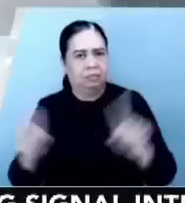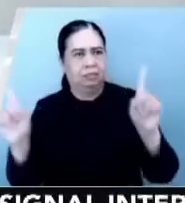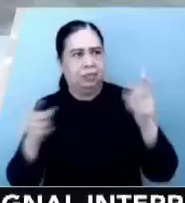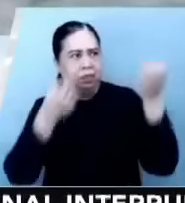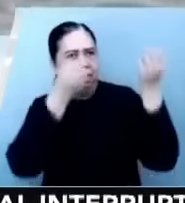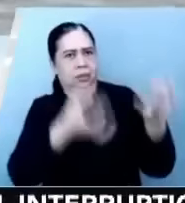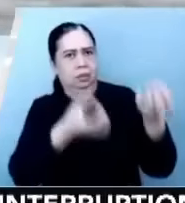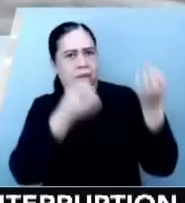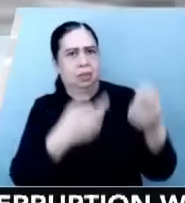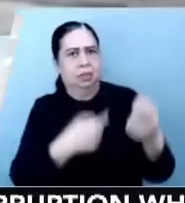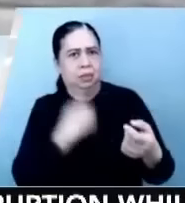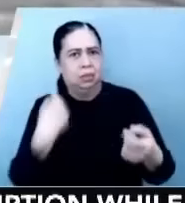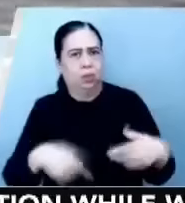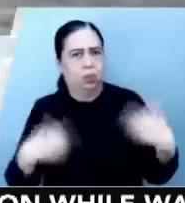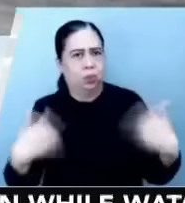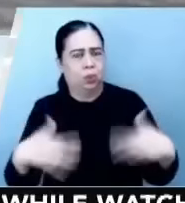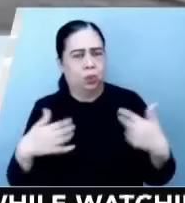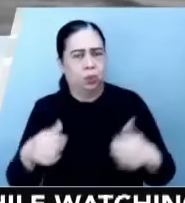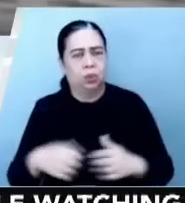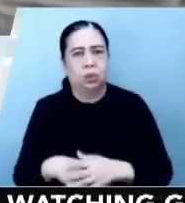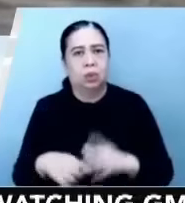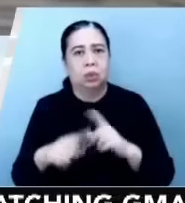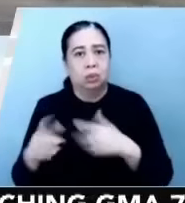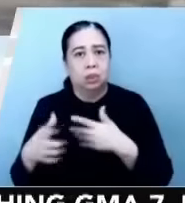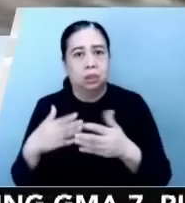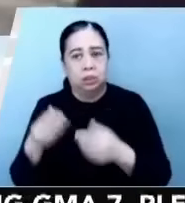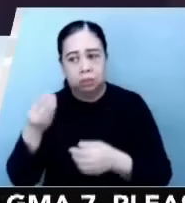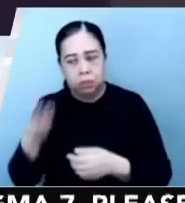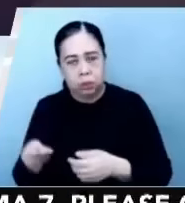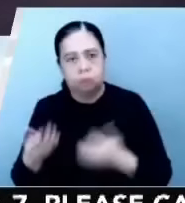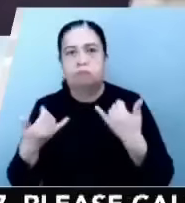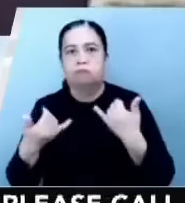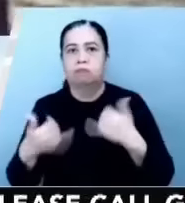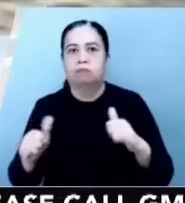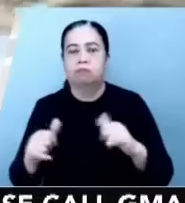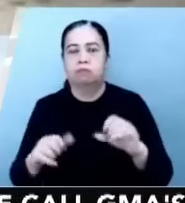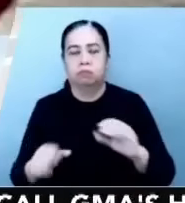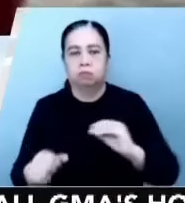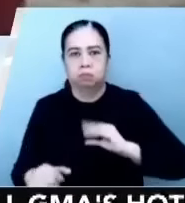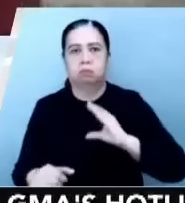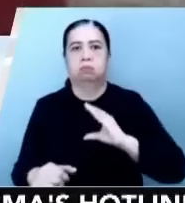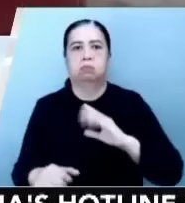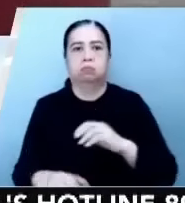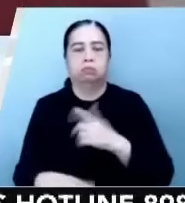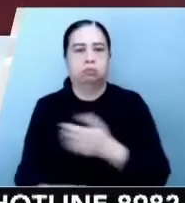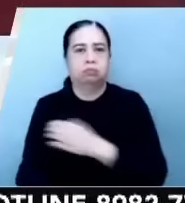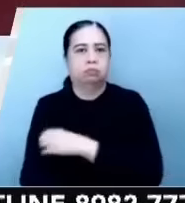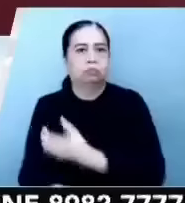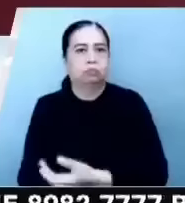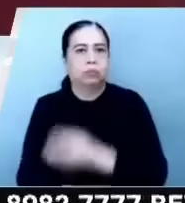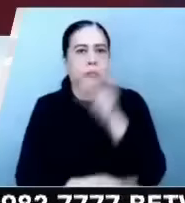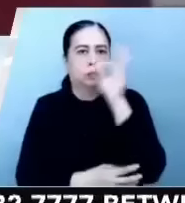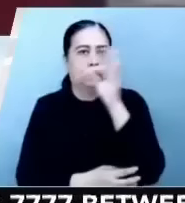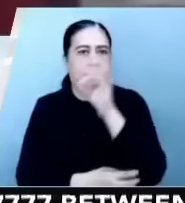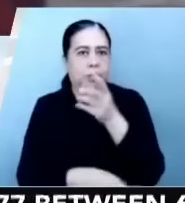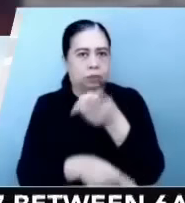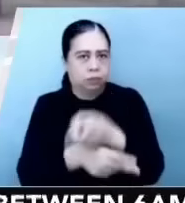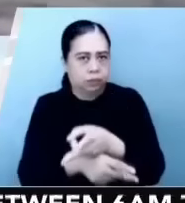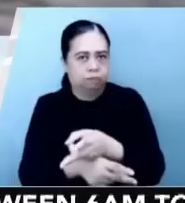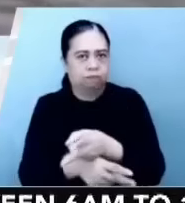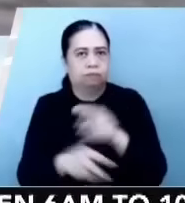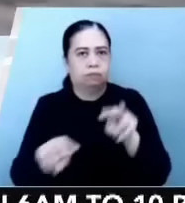ship. Pero dihado man, nananatili pa rin buo ang paninindigan ng mga tropang Pilipino na magbantay para sa